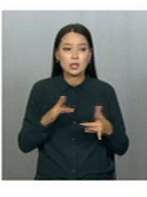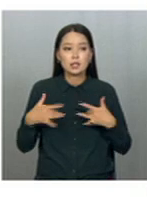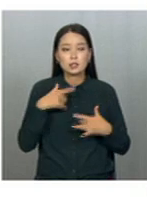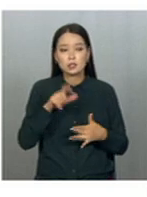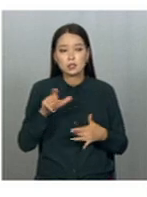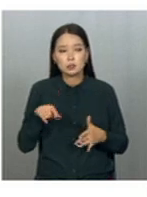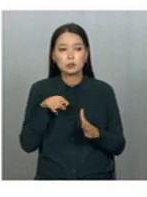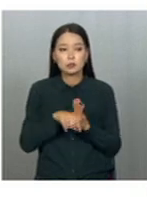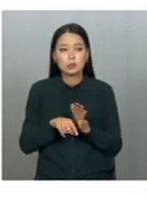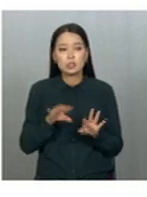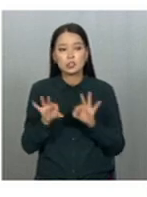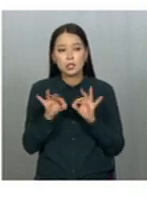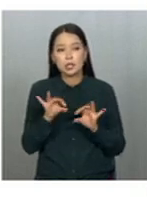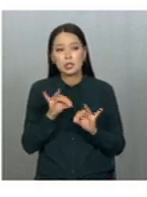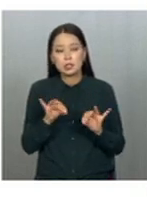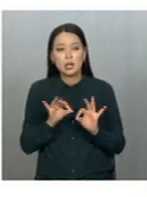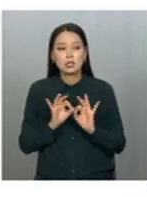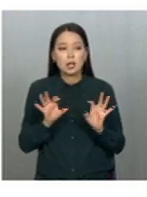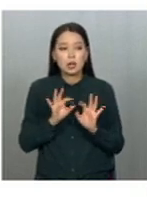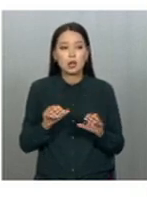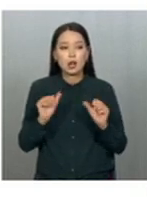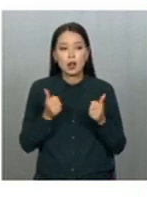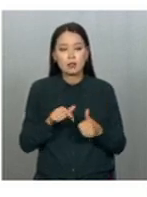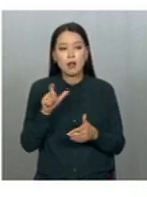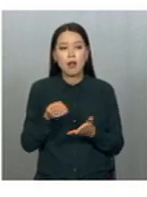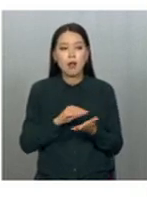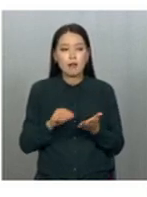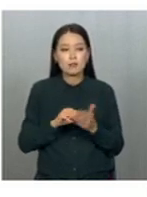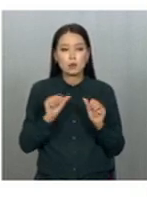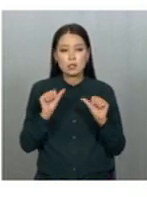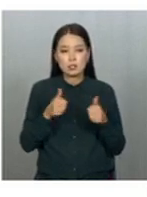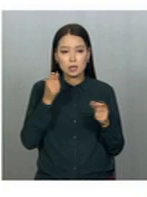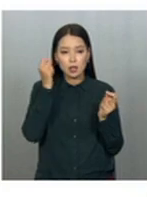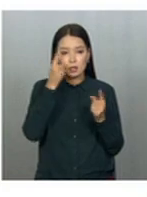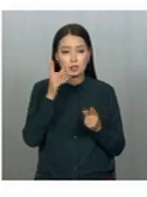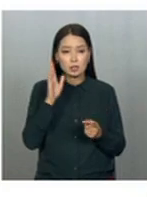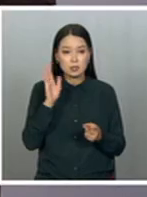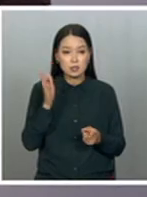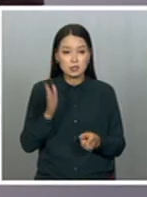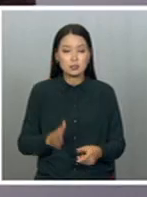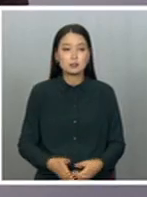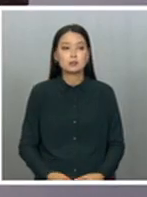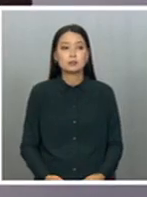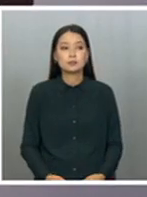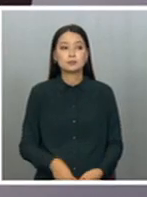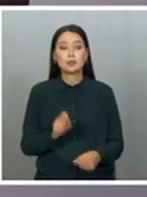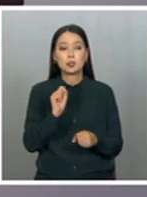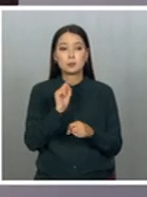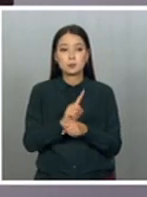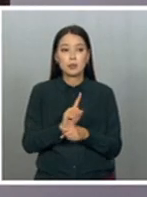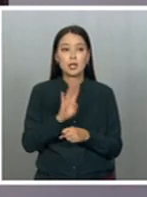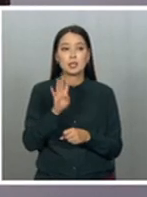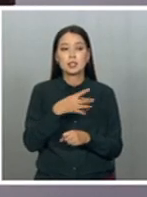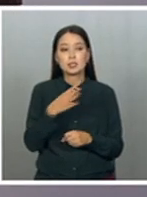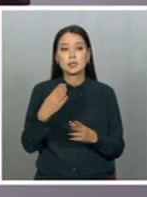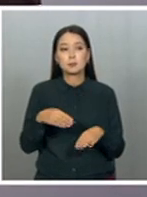жүйесін жинақтау мен даралау арқылы автор стилін анықтайсыздар. Тапсырма. Кестеде